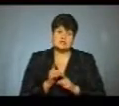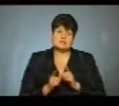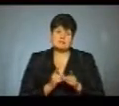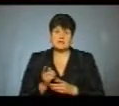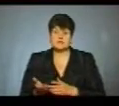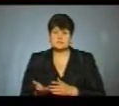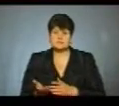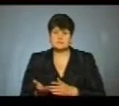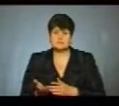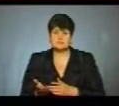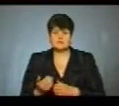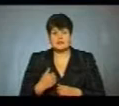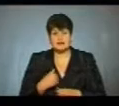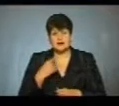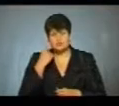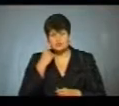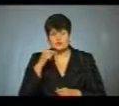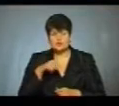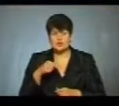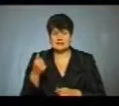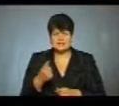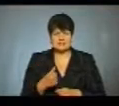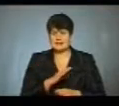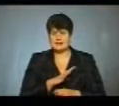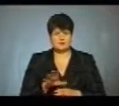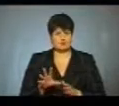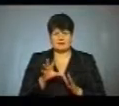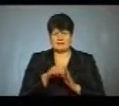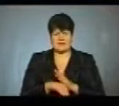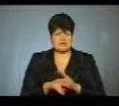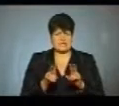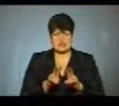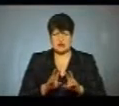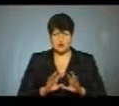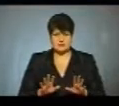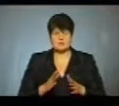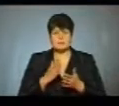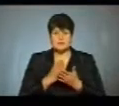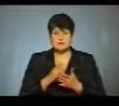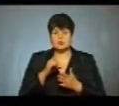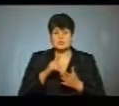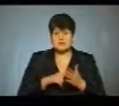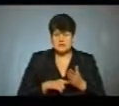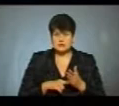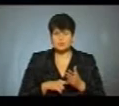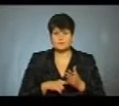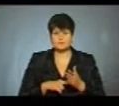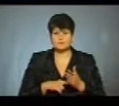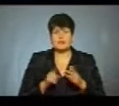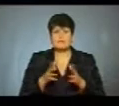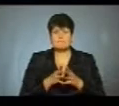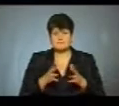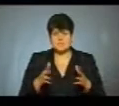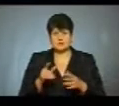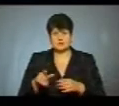чином? Я думаю, що цього тижня він не буде внесений на розгляд, і маємо надію, так само, як і більшість